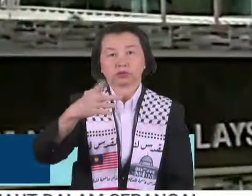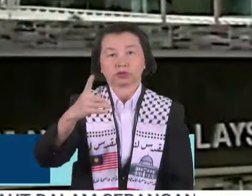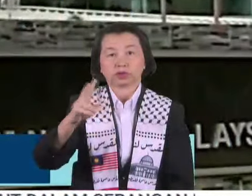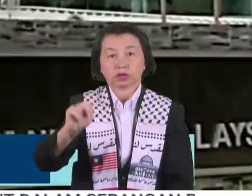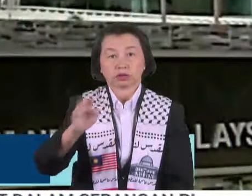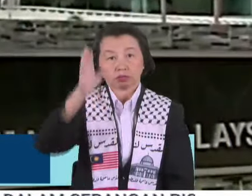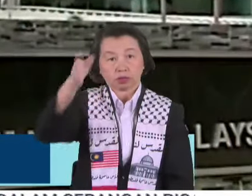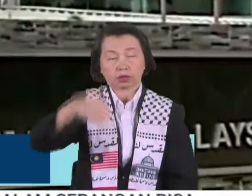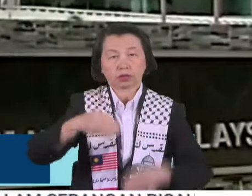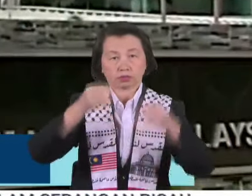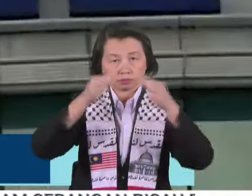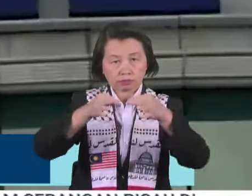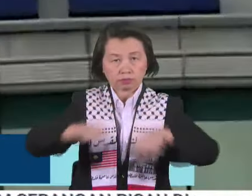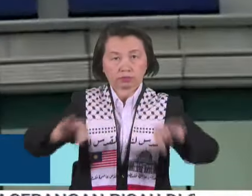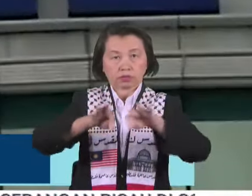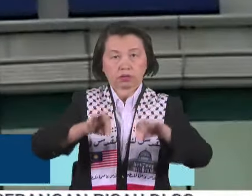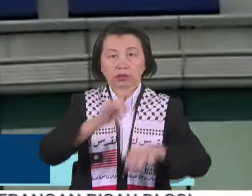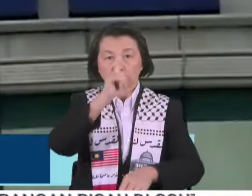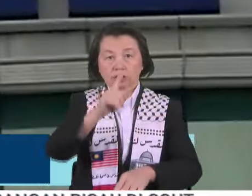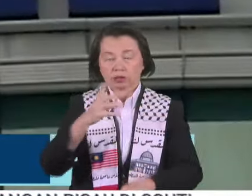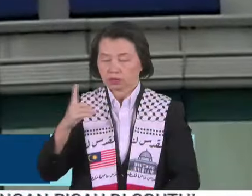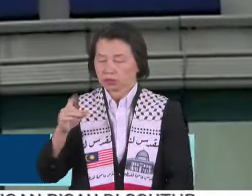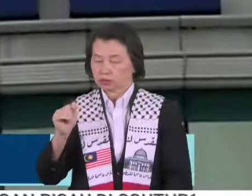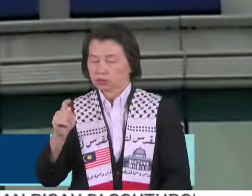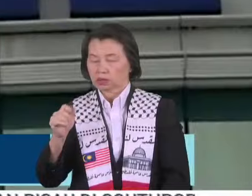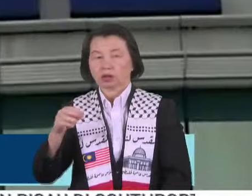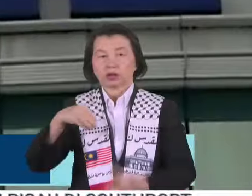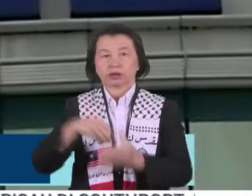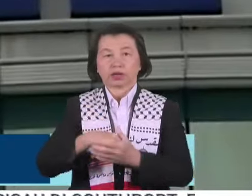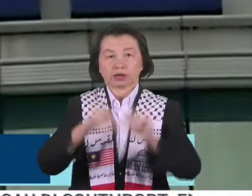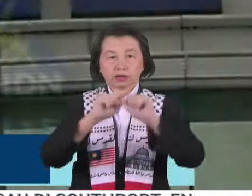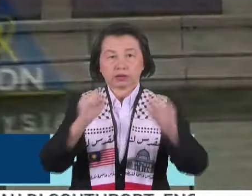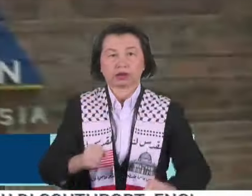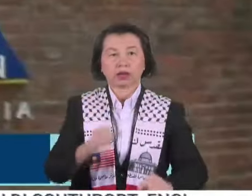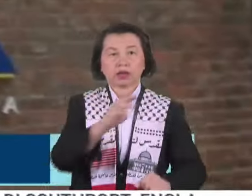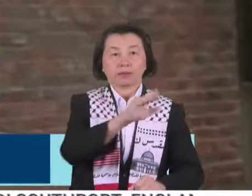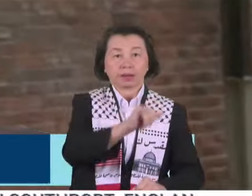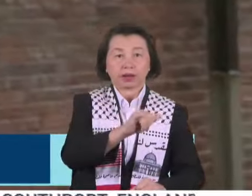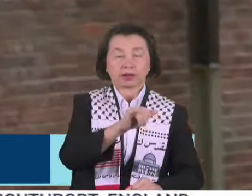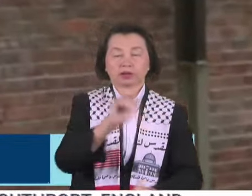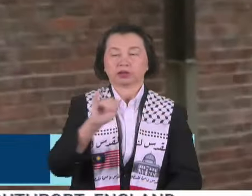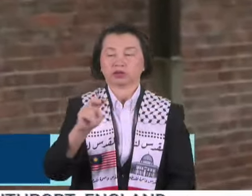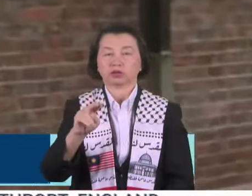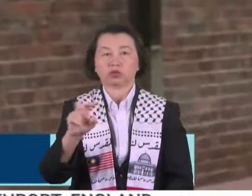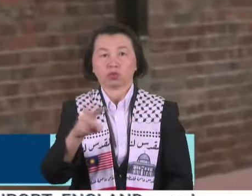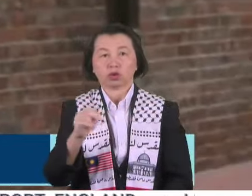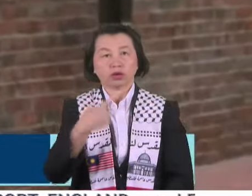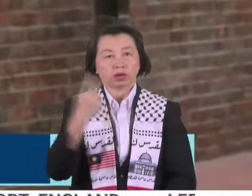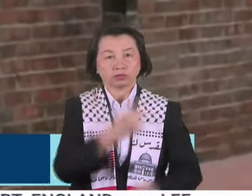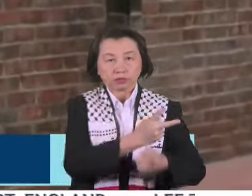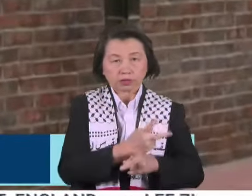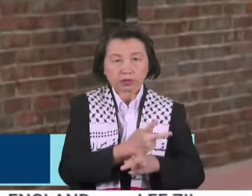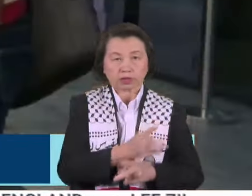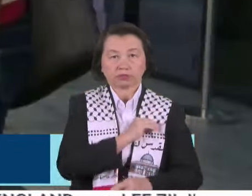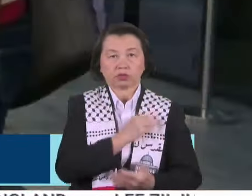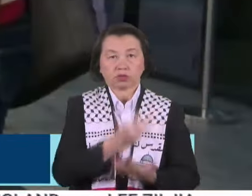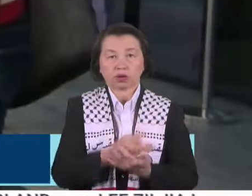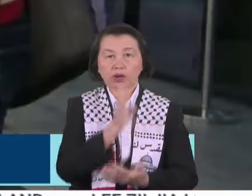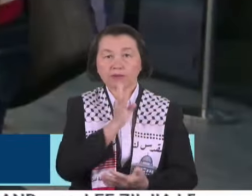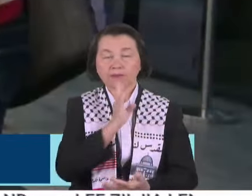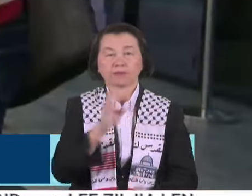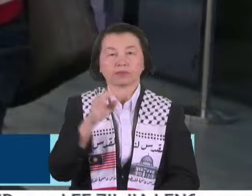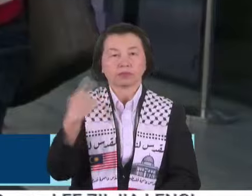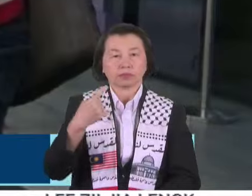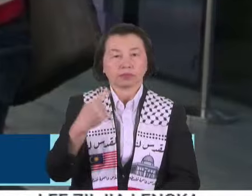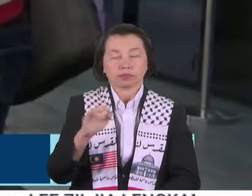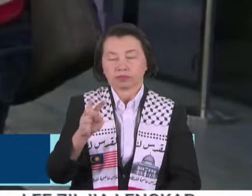LHDN bakal beri keutamaan untuk memastikan data dalam sistem MyInvoice sentiasa terjamin. Menteri Kewangan 2 berkata aspek keselamatan